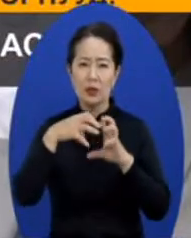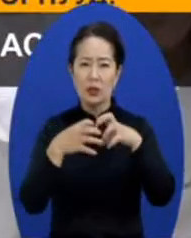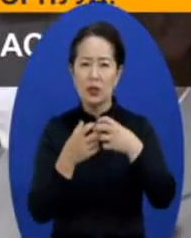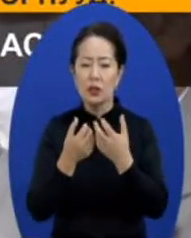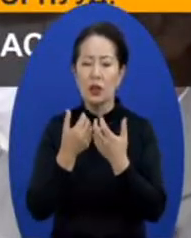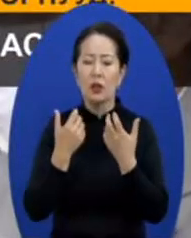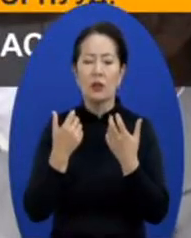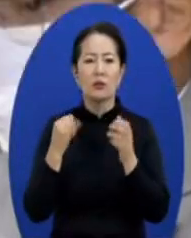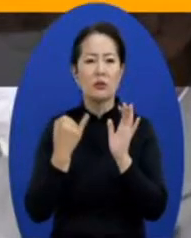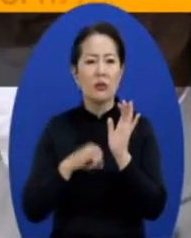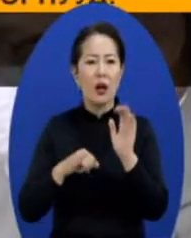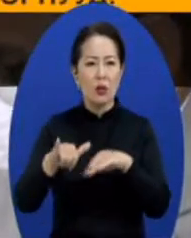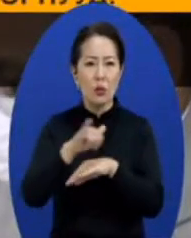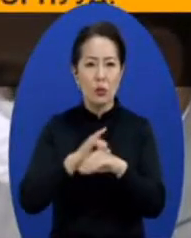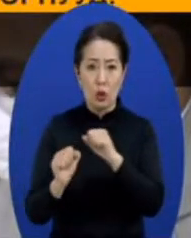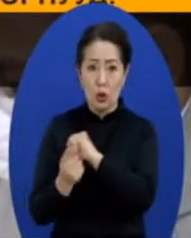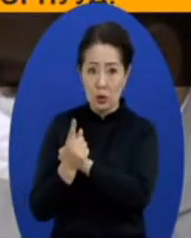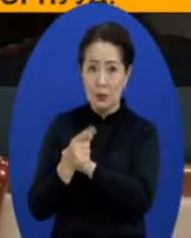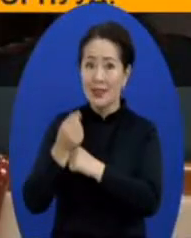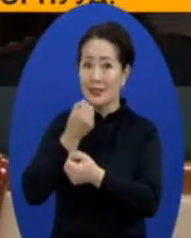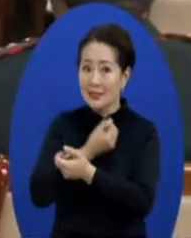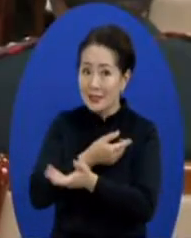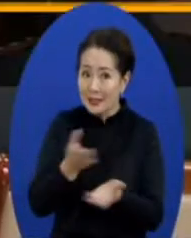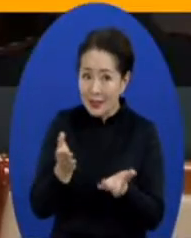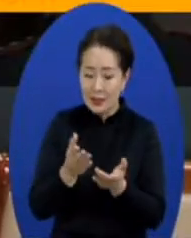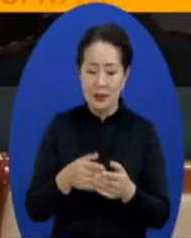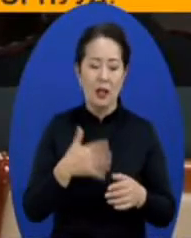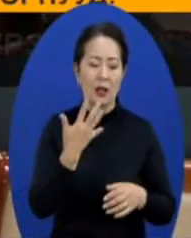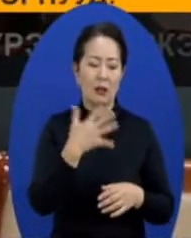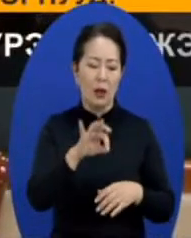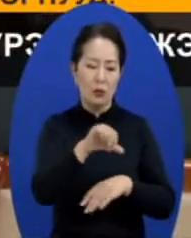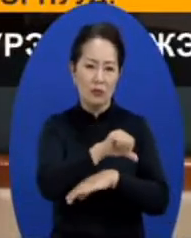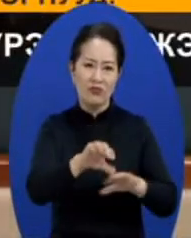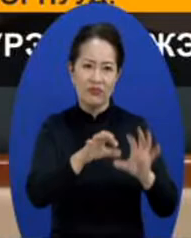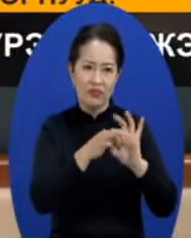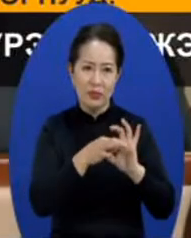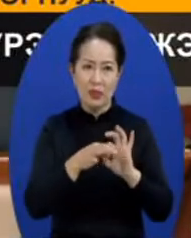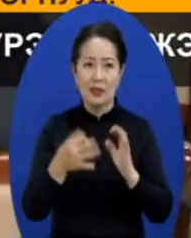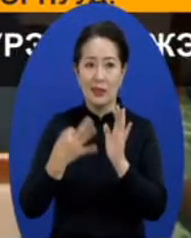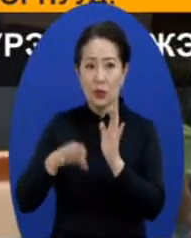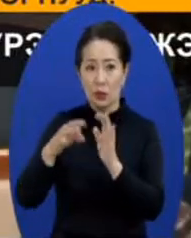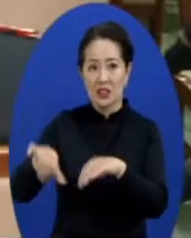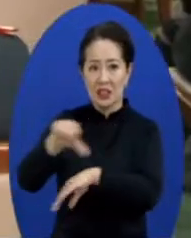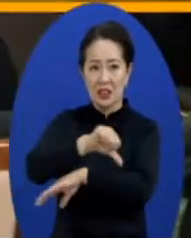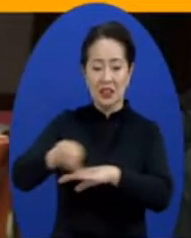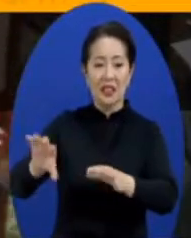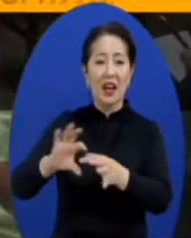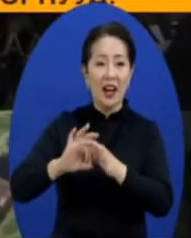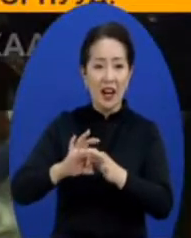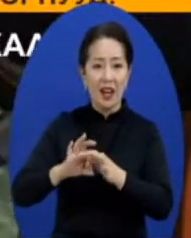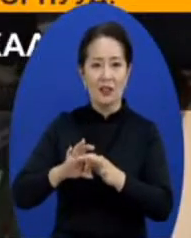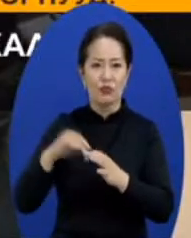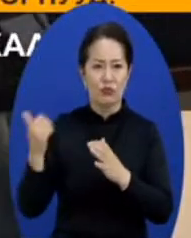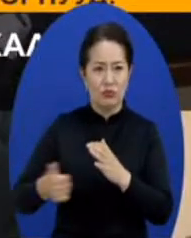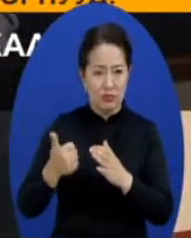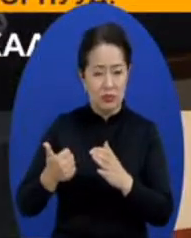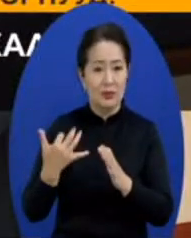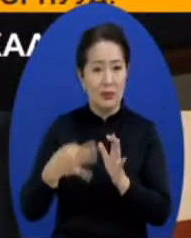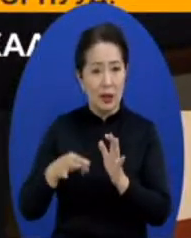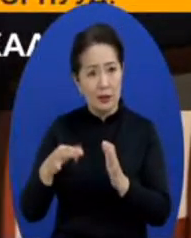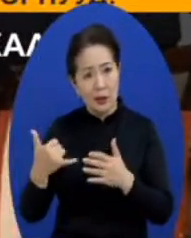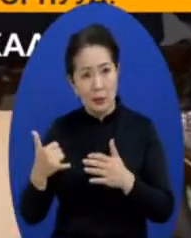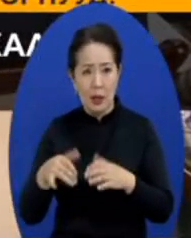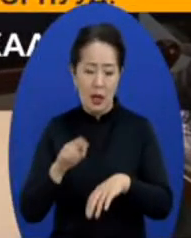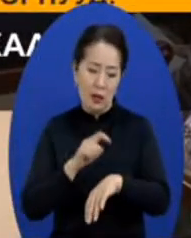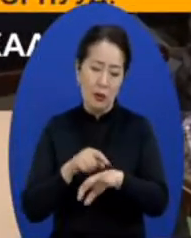60 орчим улс онц байдал зарлаж 50 улс хүл хорой тогтоон 80 гаруй улс хилээ хэсэгчлэн болон бүрэн хаажээ. Мөн хүл хорой тогтоох хилээ хаасан